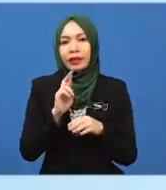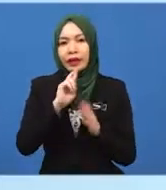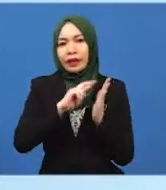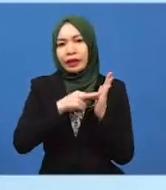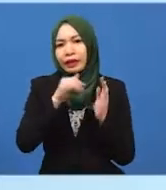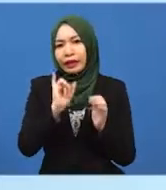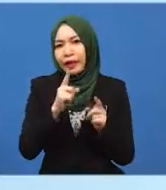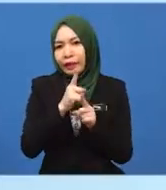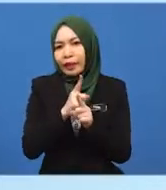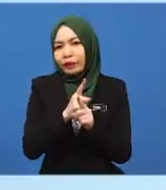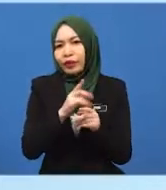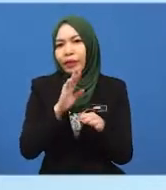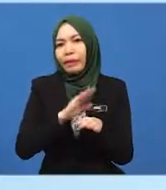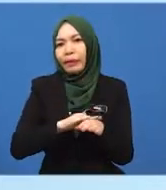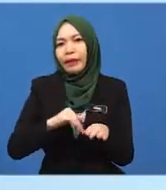Kedua,